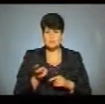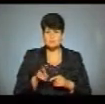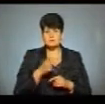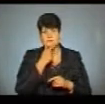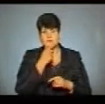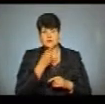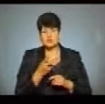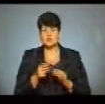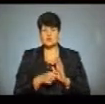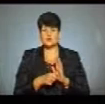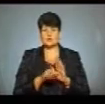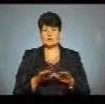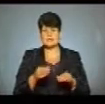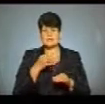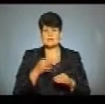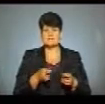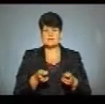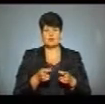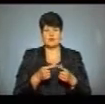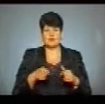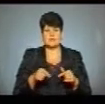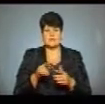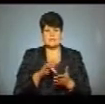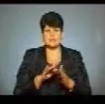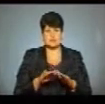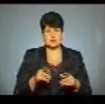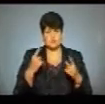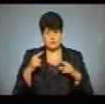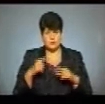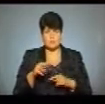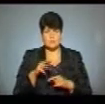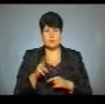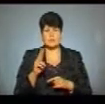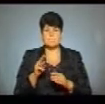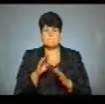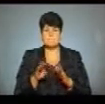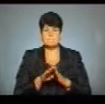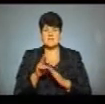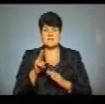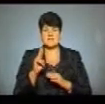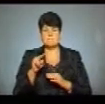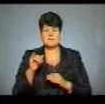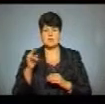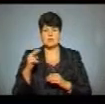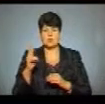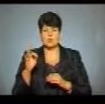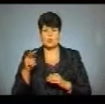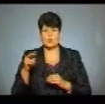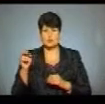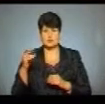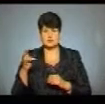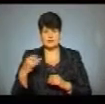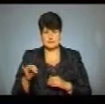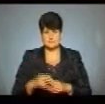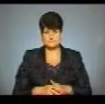600 учнів, повідомив завідувач відділу Центру творчості дітей та юнацтва Микола Підколодний. Бачив виставу Богдан Буденчук.